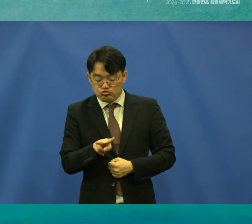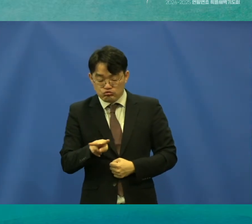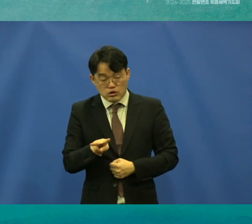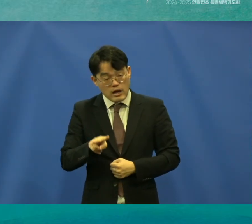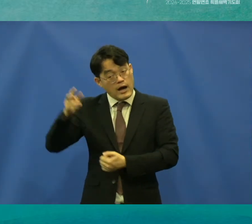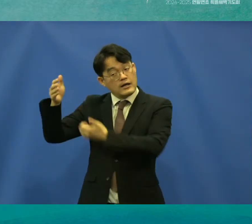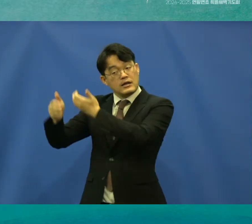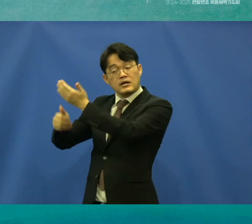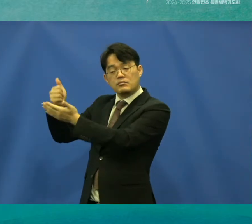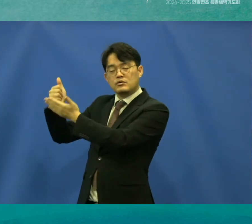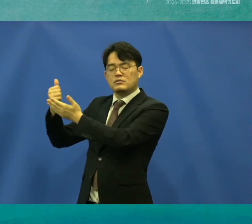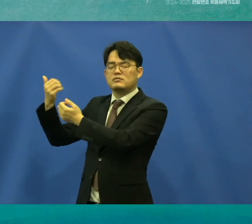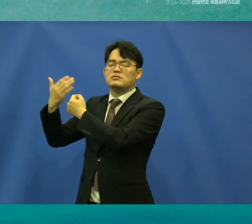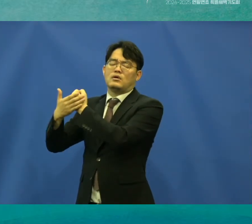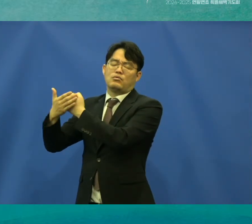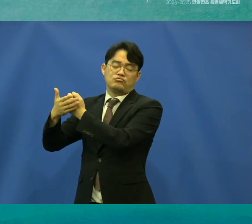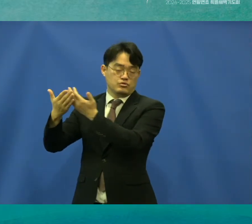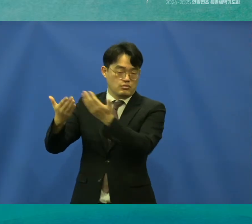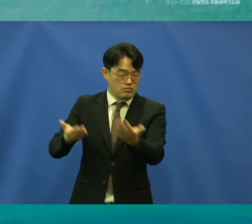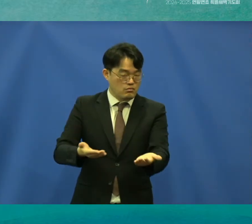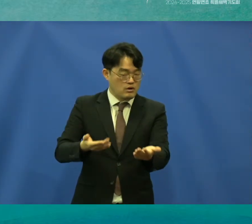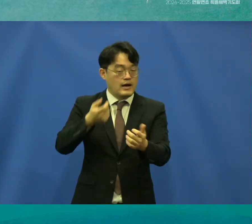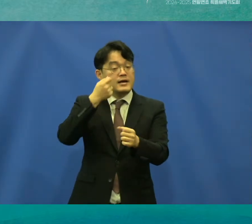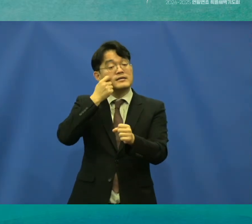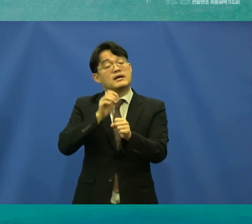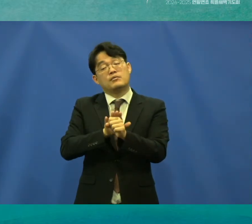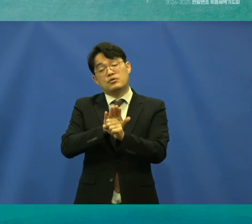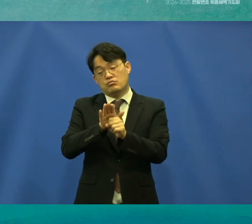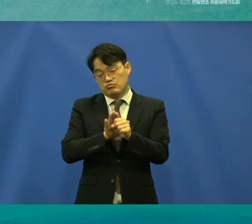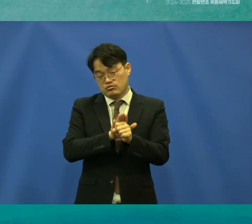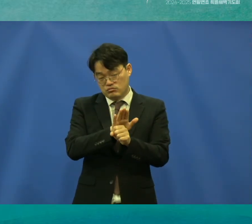노하기를 더디하시고 하나님의 인애로 가득하신 분이다.